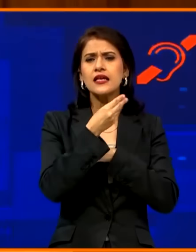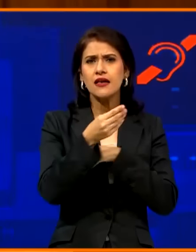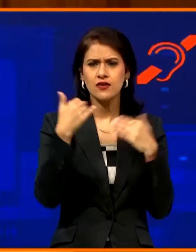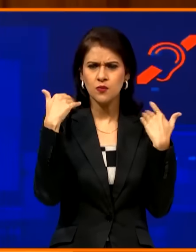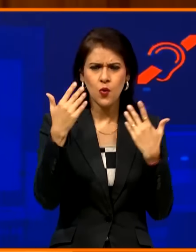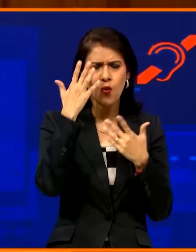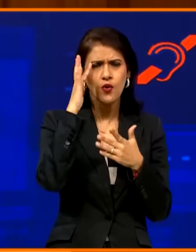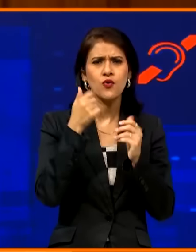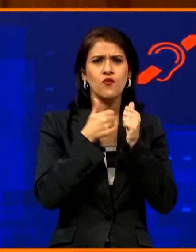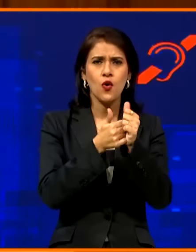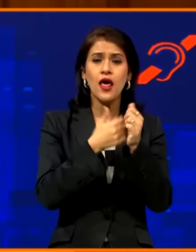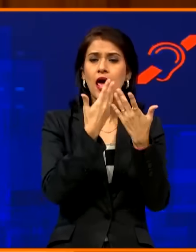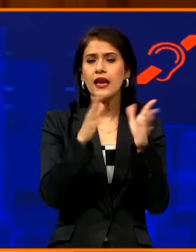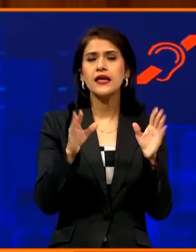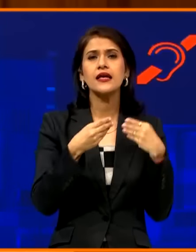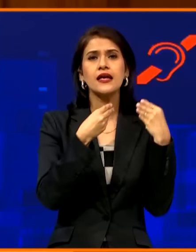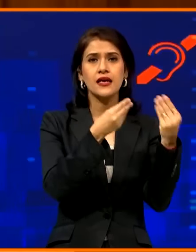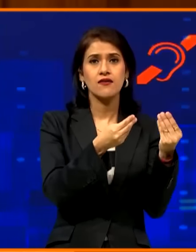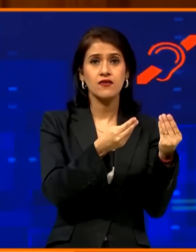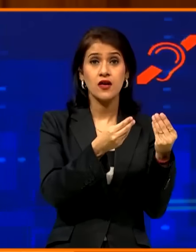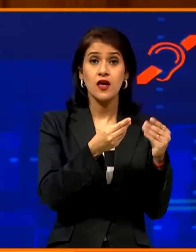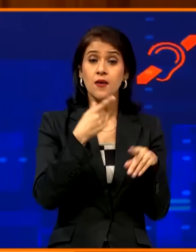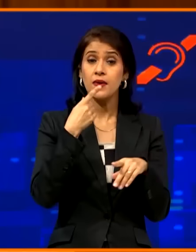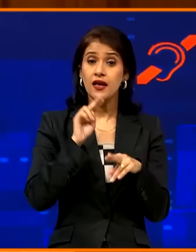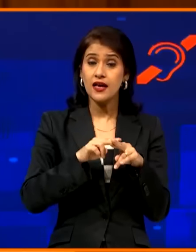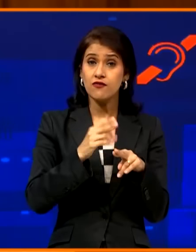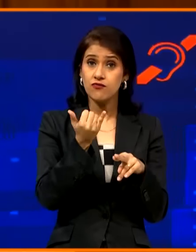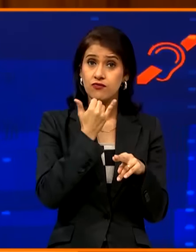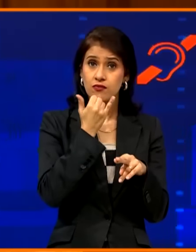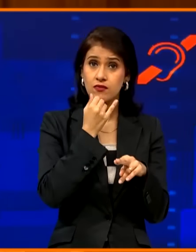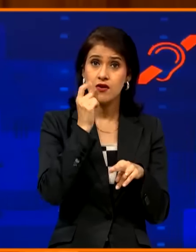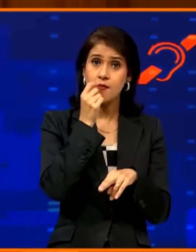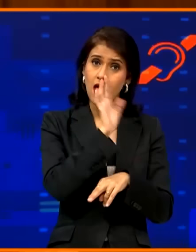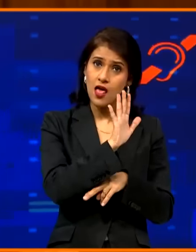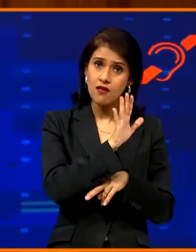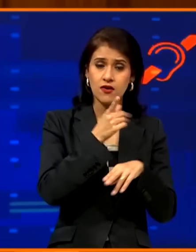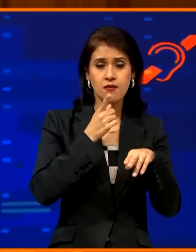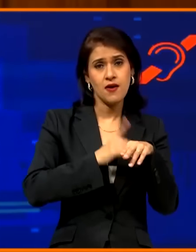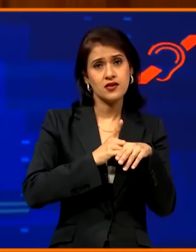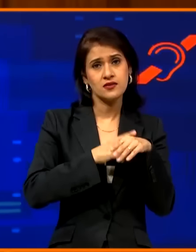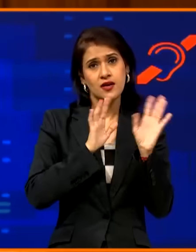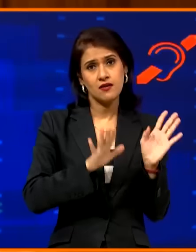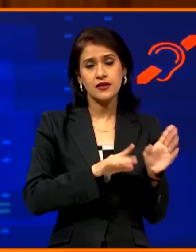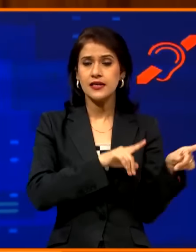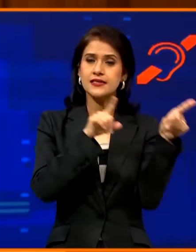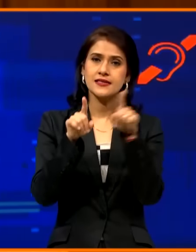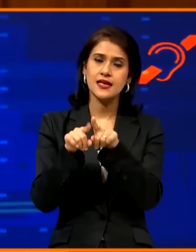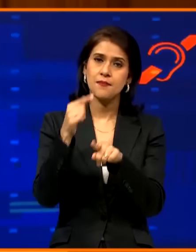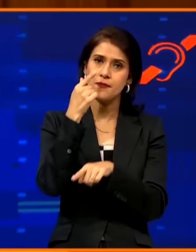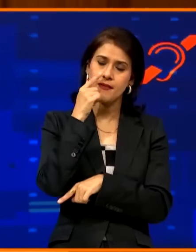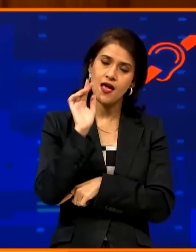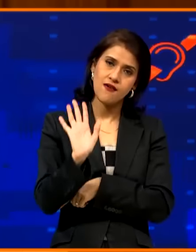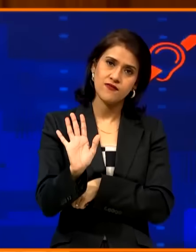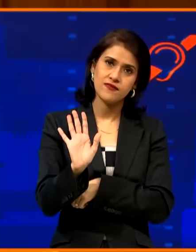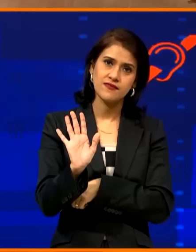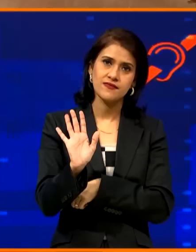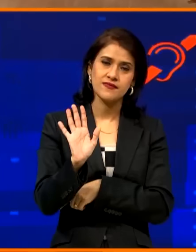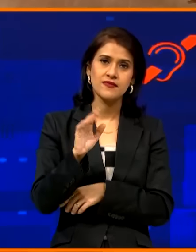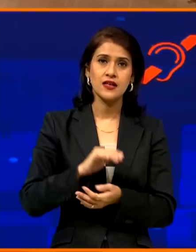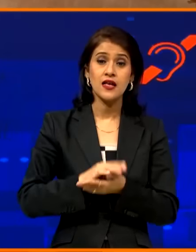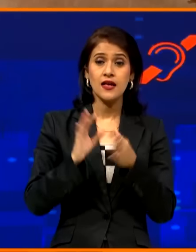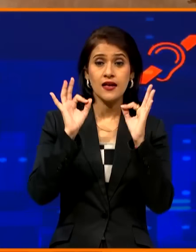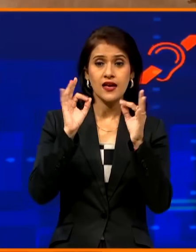पर और बुरे काम करने पर जो सजा मर्दों को मिलेगी इसी औरतों के लिए भी होगा